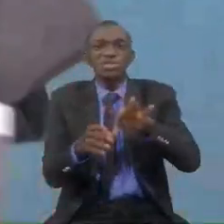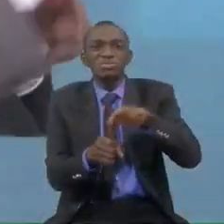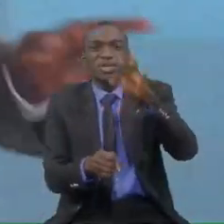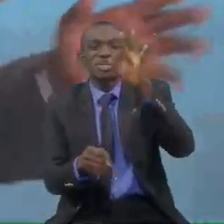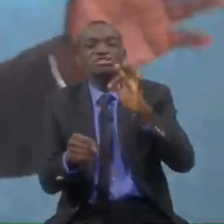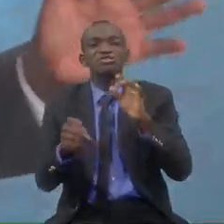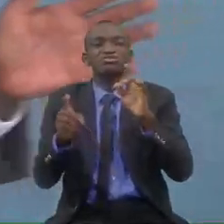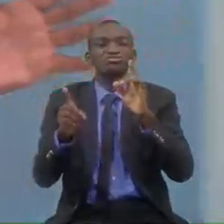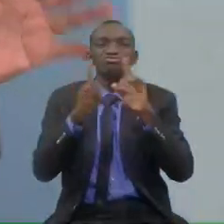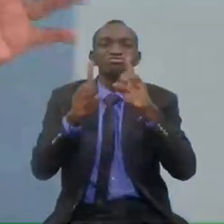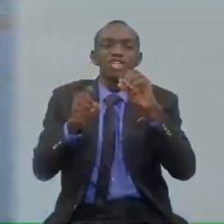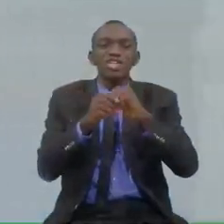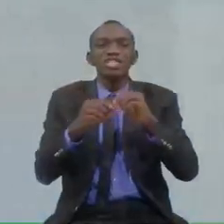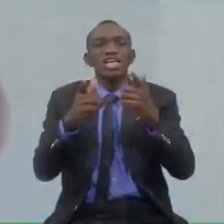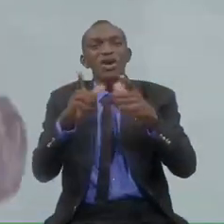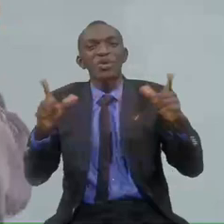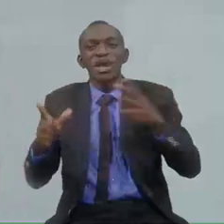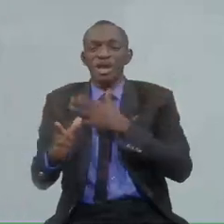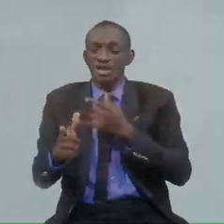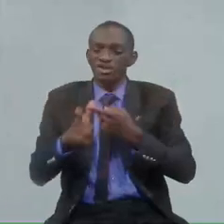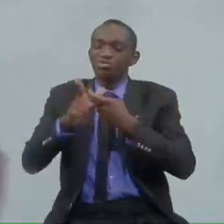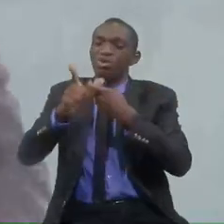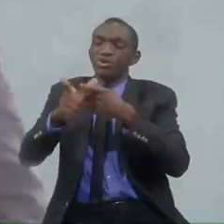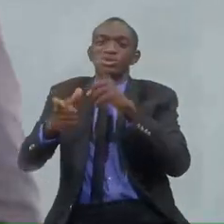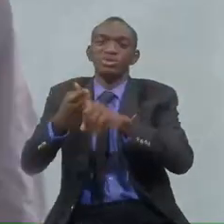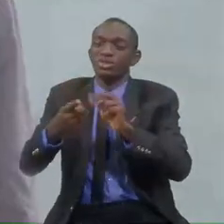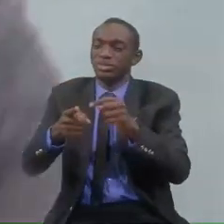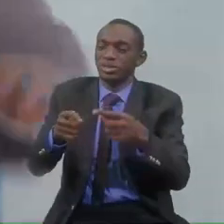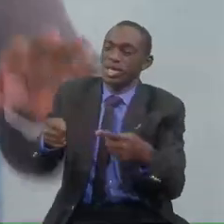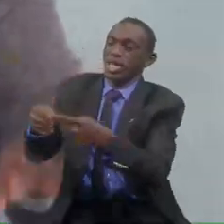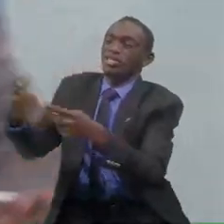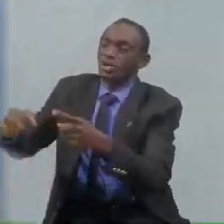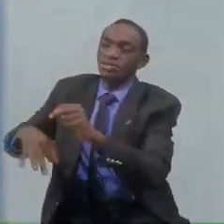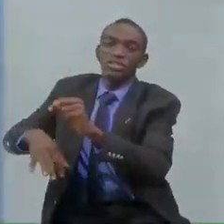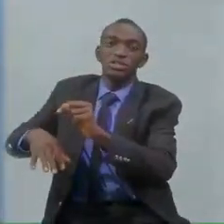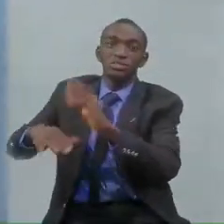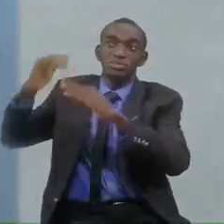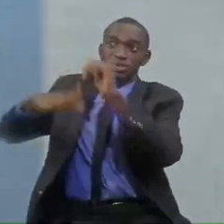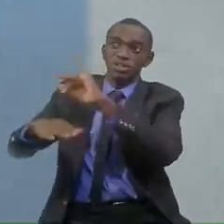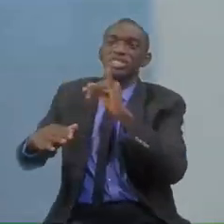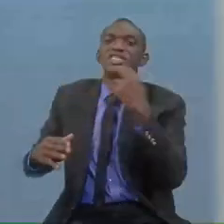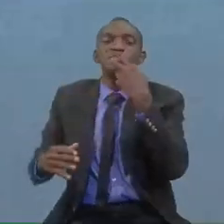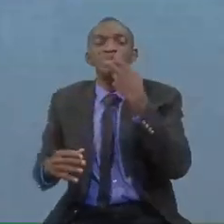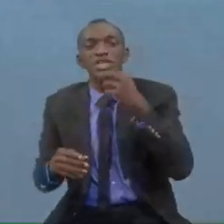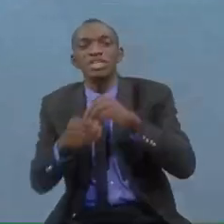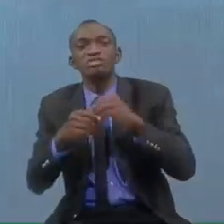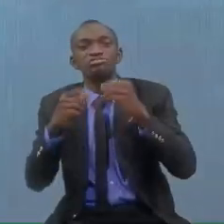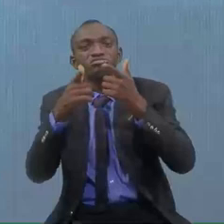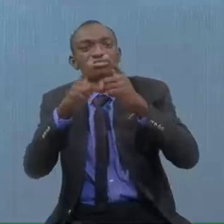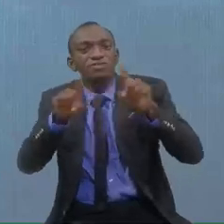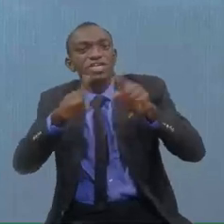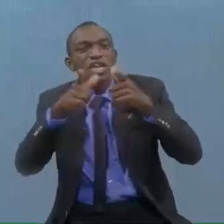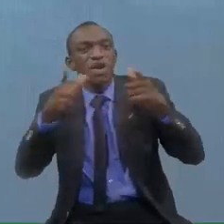langue, qui court aller au bout du bâtiment, et on recourt, on va à l'autre côté, et puis